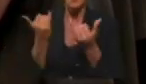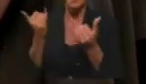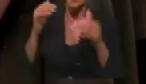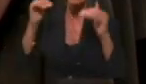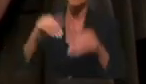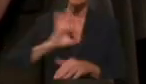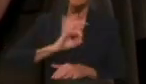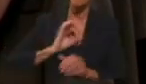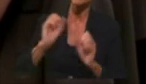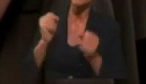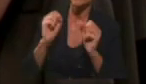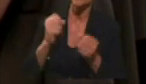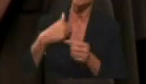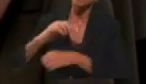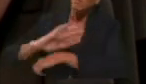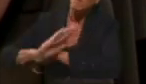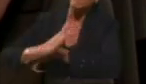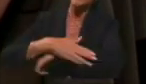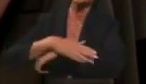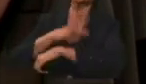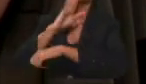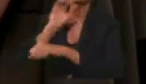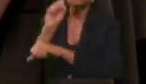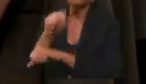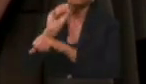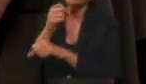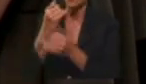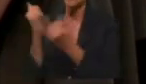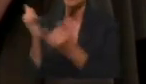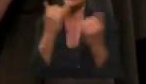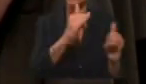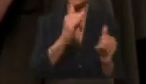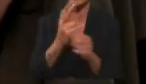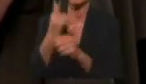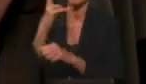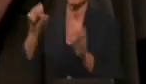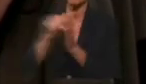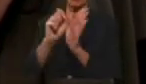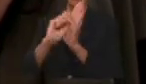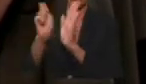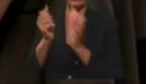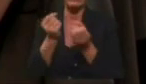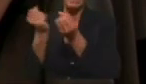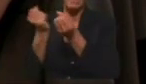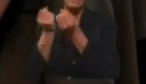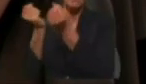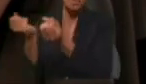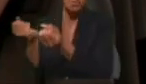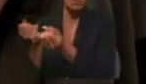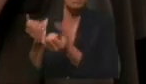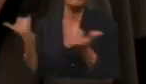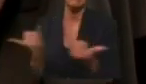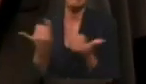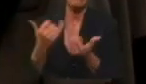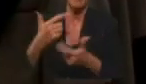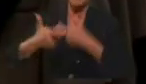naszymi działaniami wesprzeć niwelowanie różnic w dostępie do transportu i zmniejszenie, jak